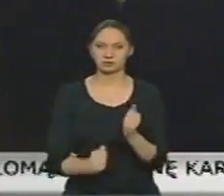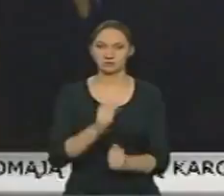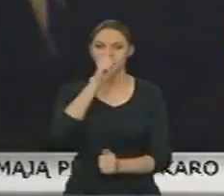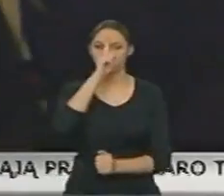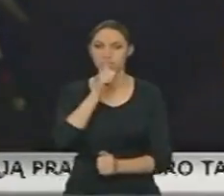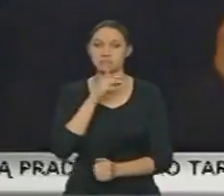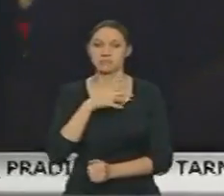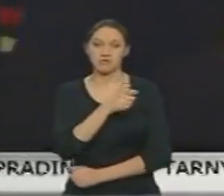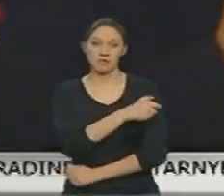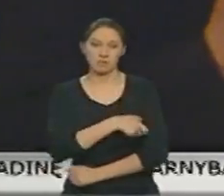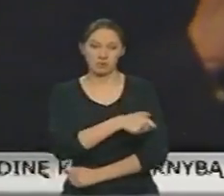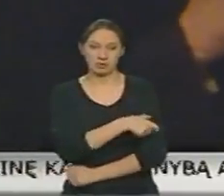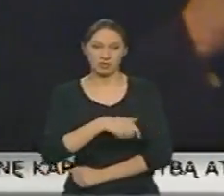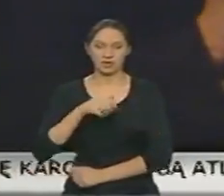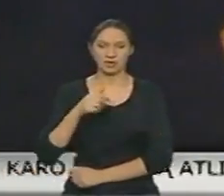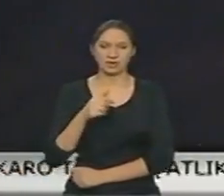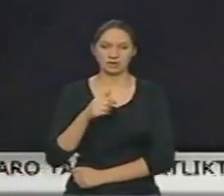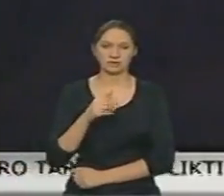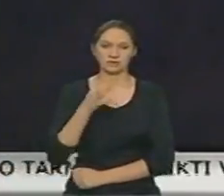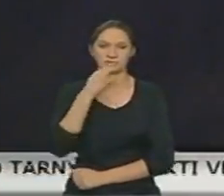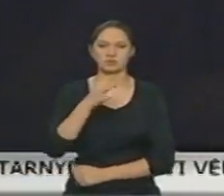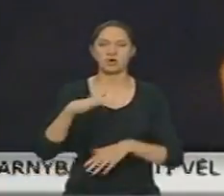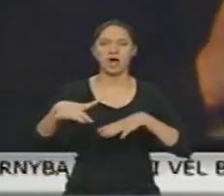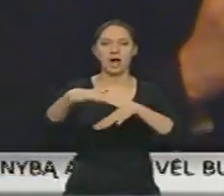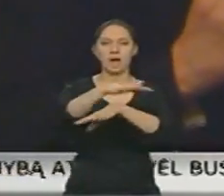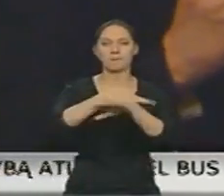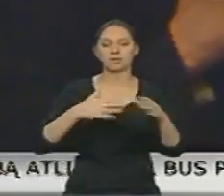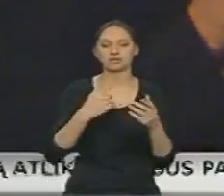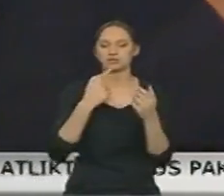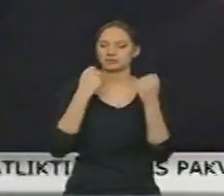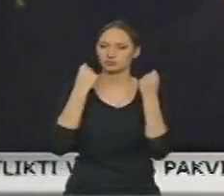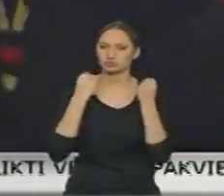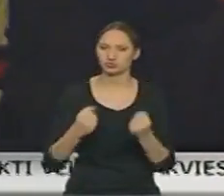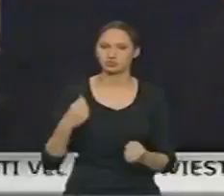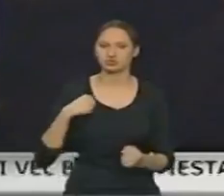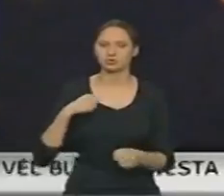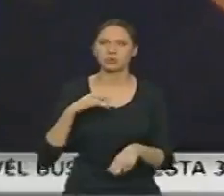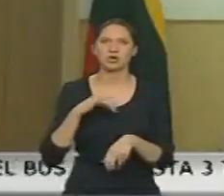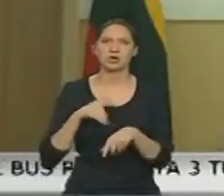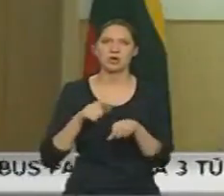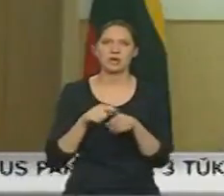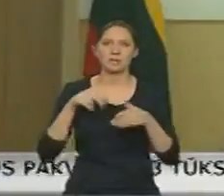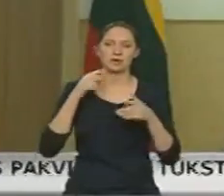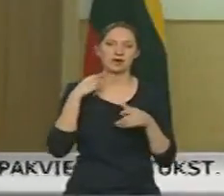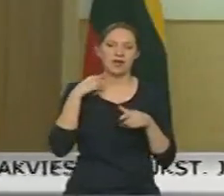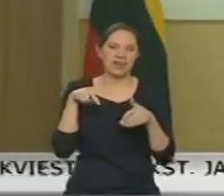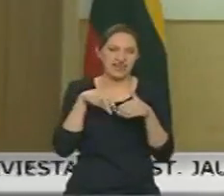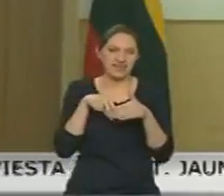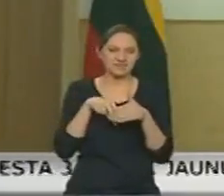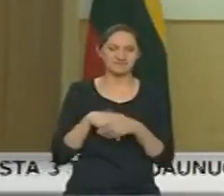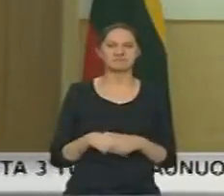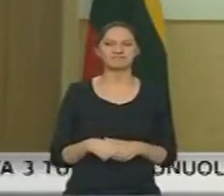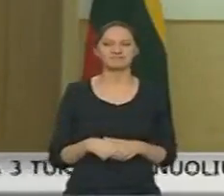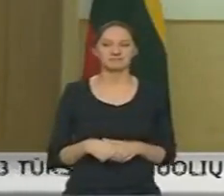būdėjęs atsargos majoras sako, kad atmosfera buvusi slogi. Žmonės jautėsi tarsi įkalinti. Tie patys metodai